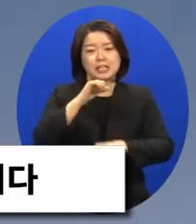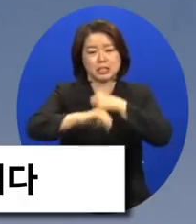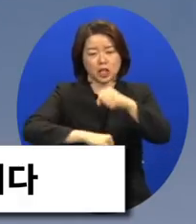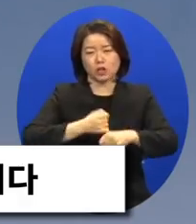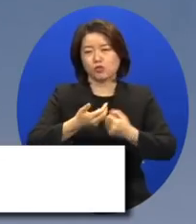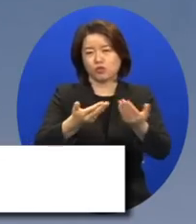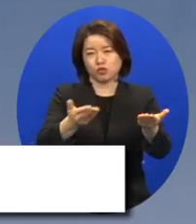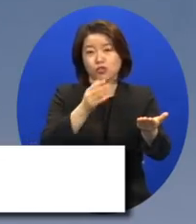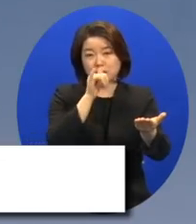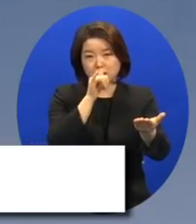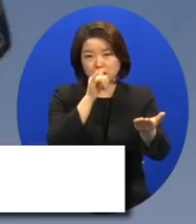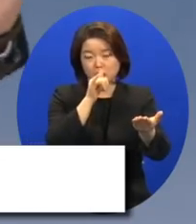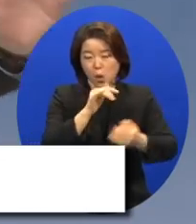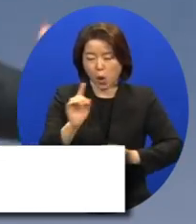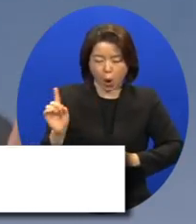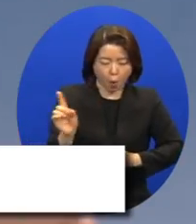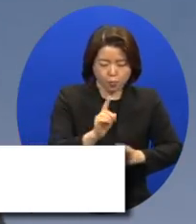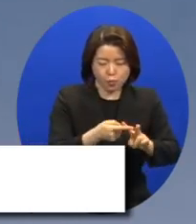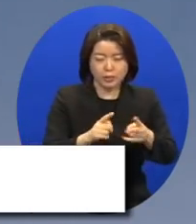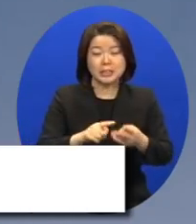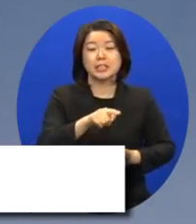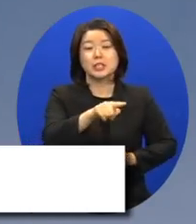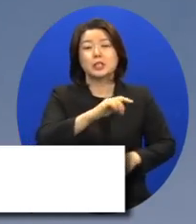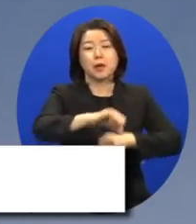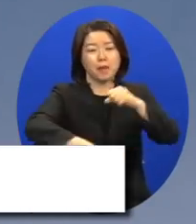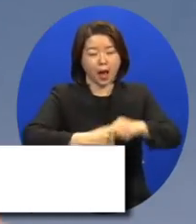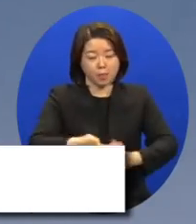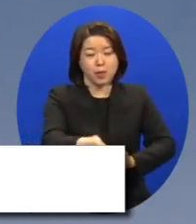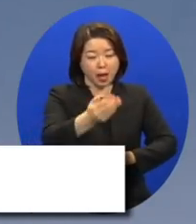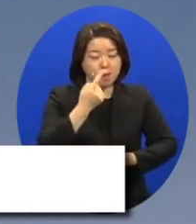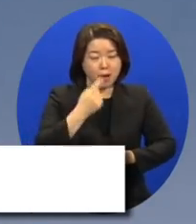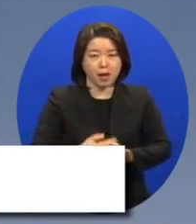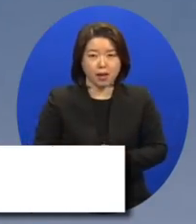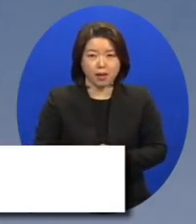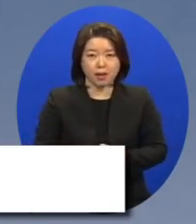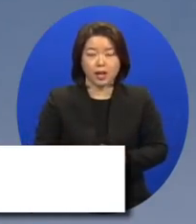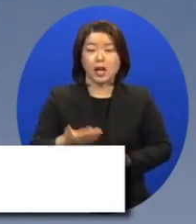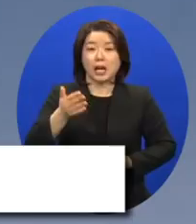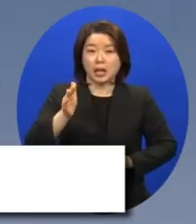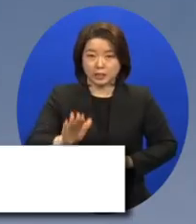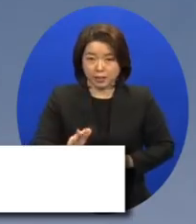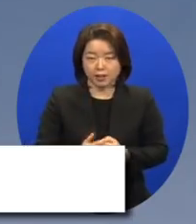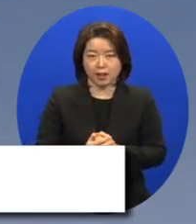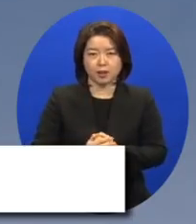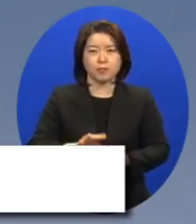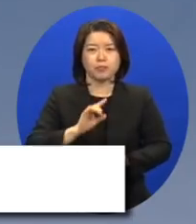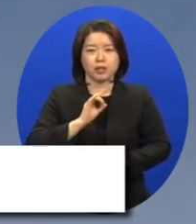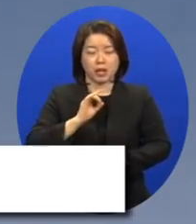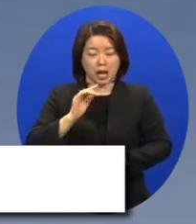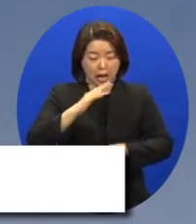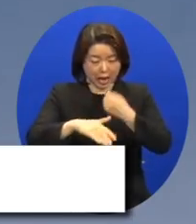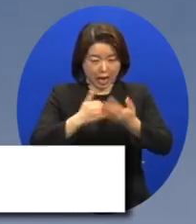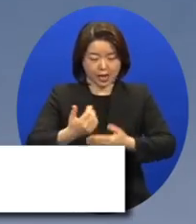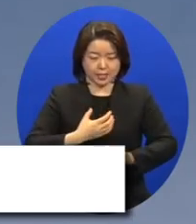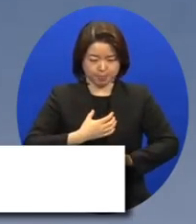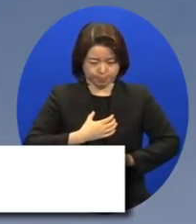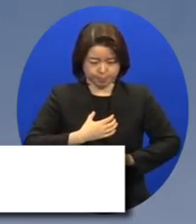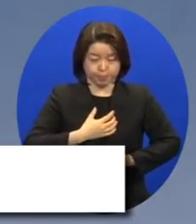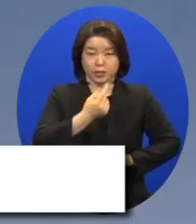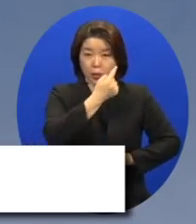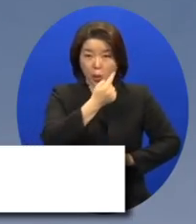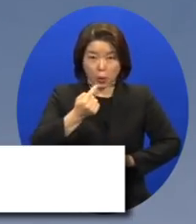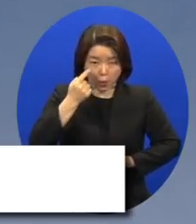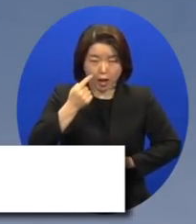주신 겁니다 무엇이든지 다 마음대로 하라고 그러나 하나님을 경외하는 증거로